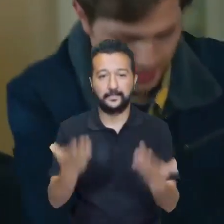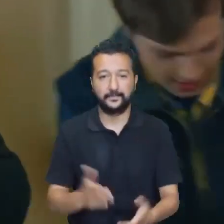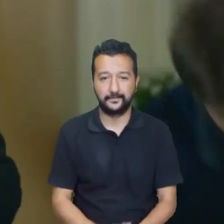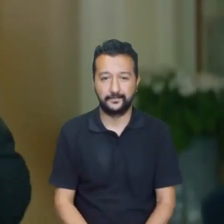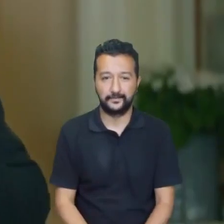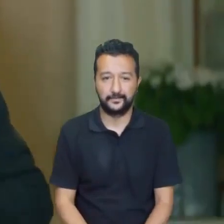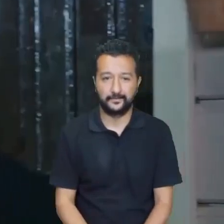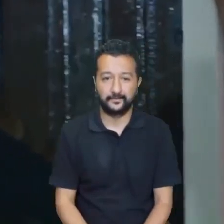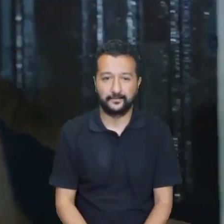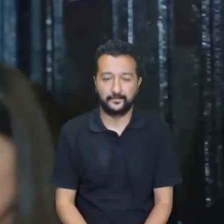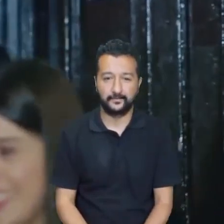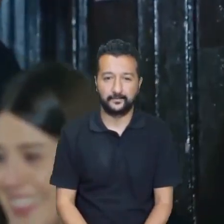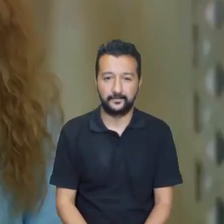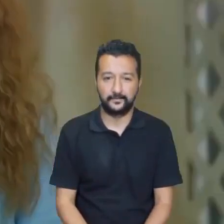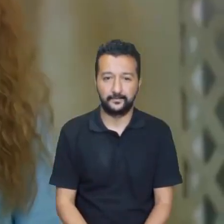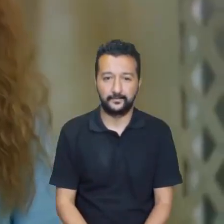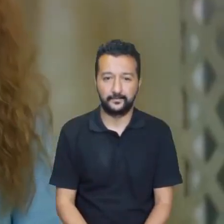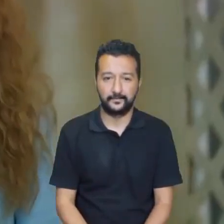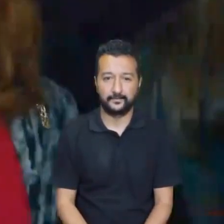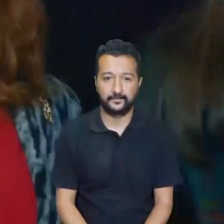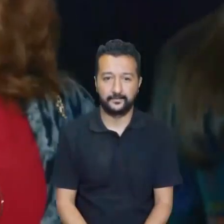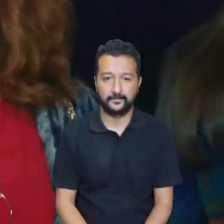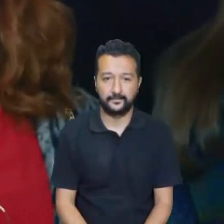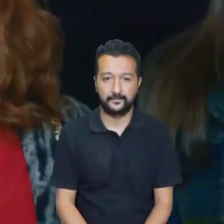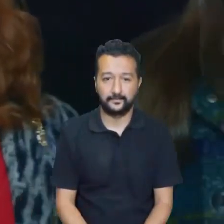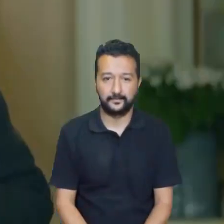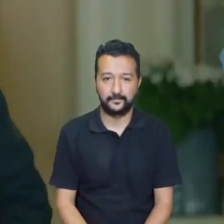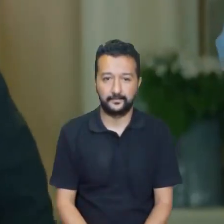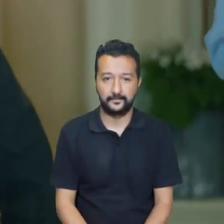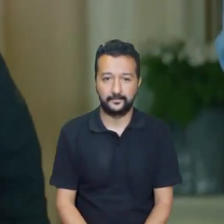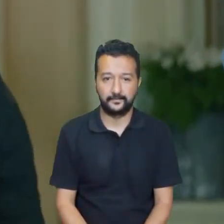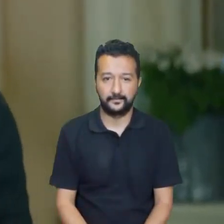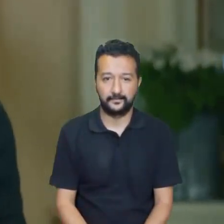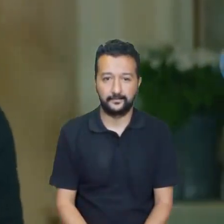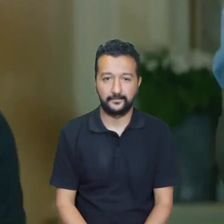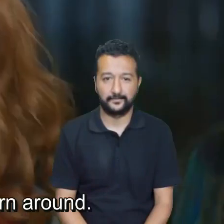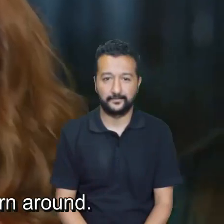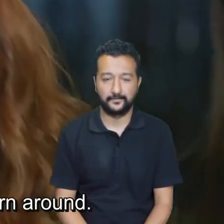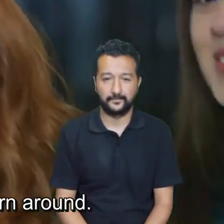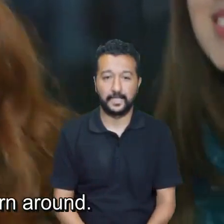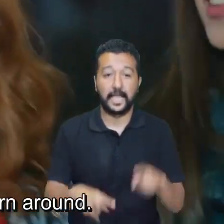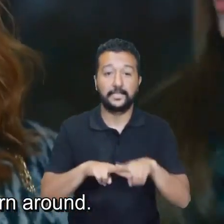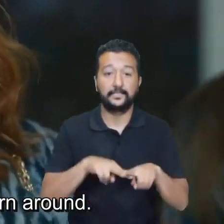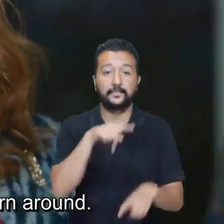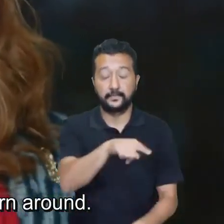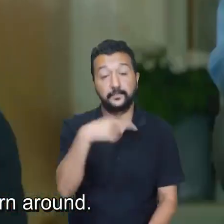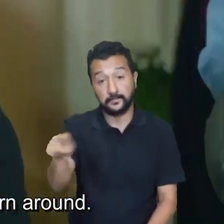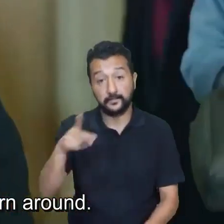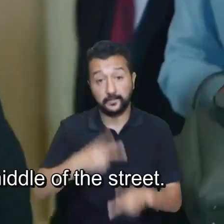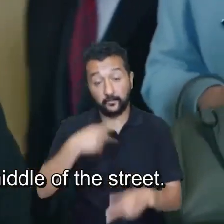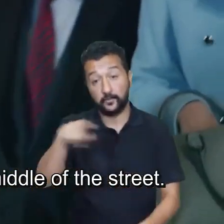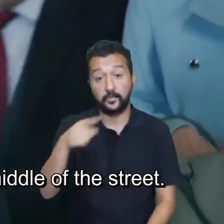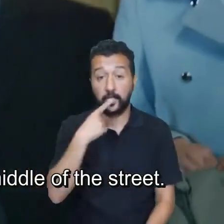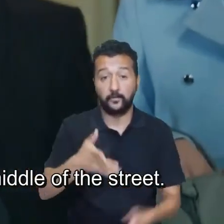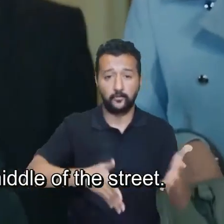göz kırparak içine saklar gibi yaptı. Tarık ıltıp mahcup bakışlardalar. Ayşen ve Şener el sallaşırken... Ayşen dön, sen